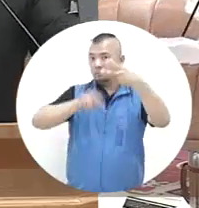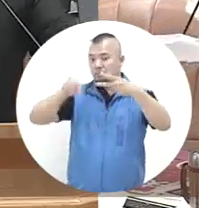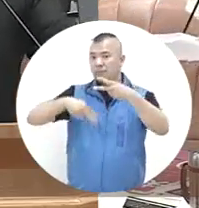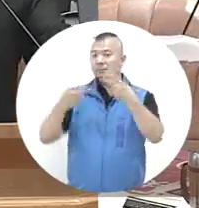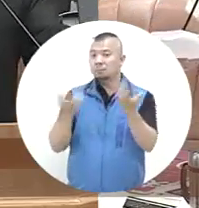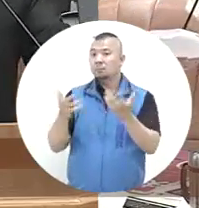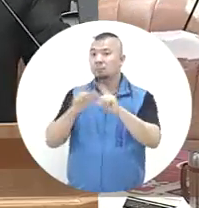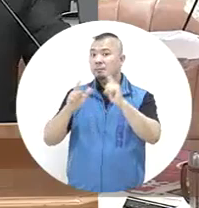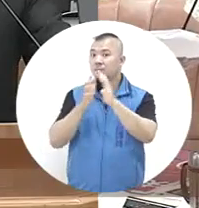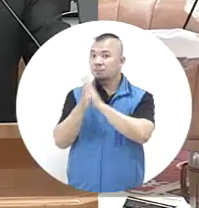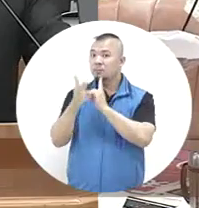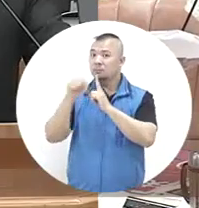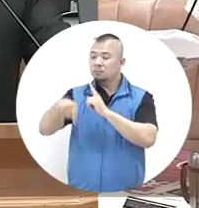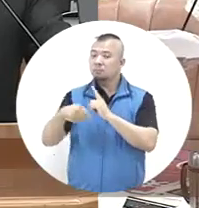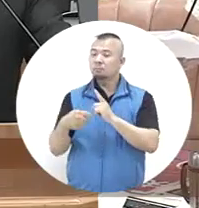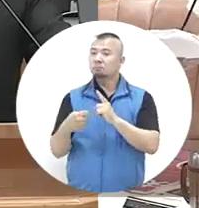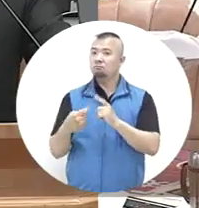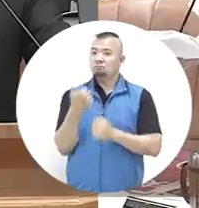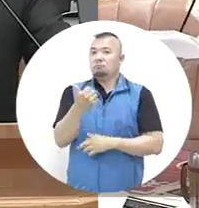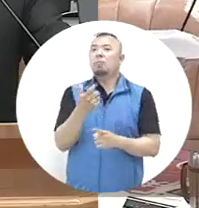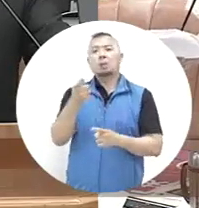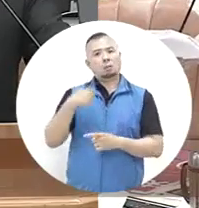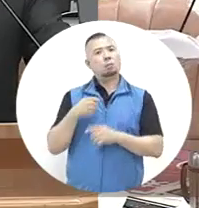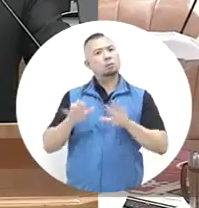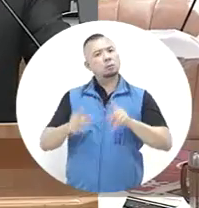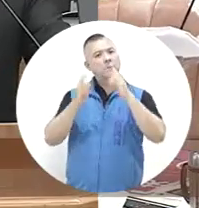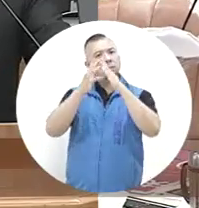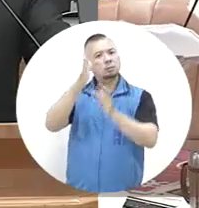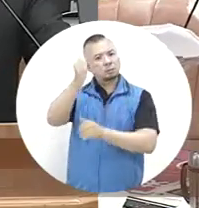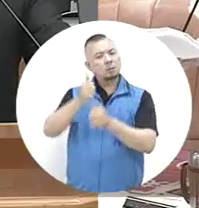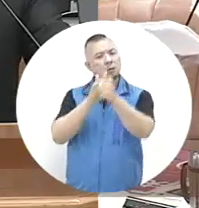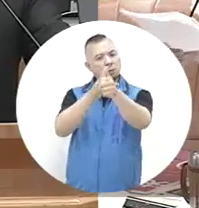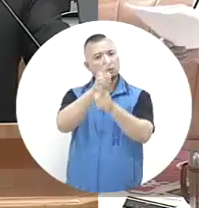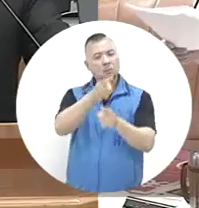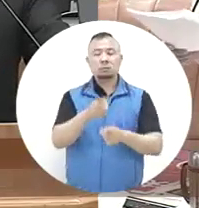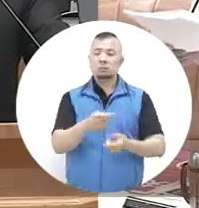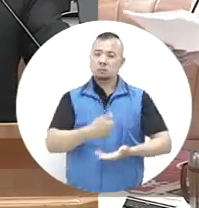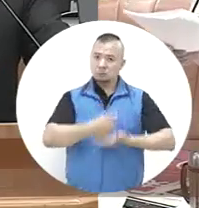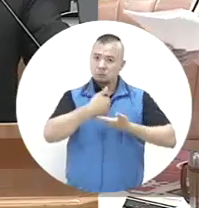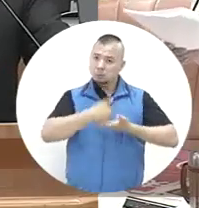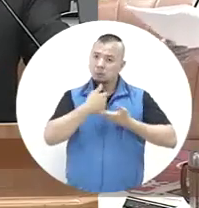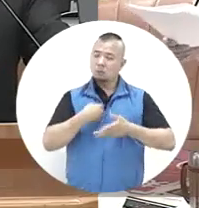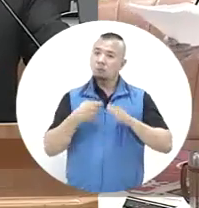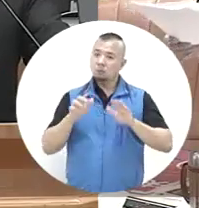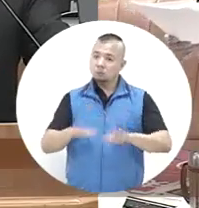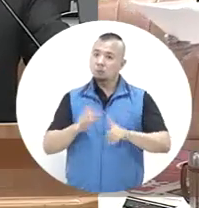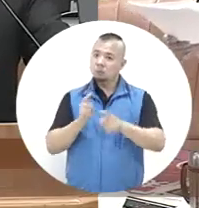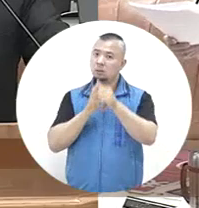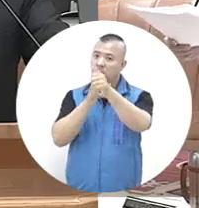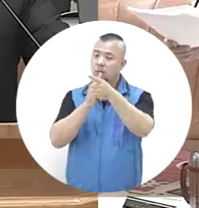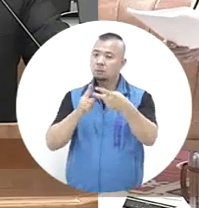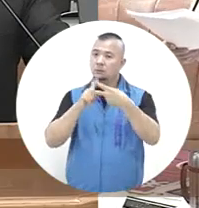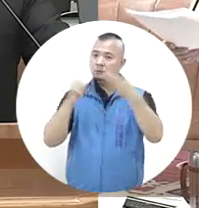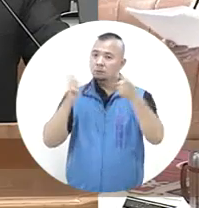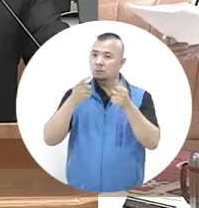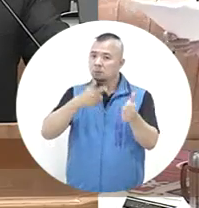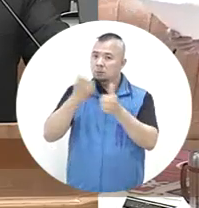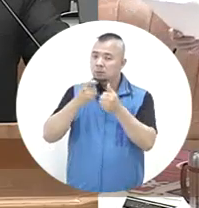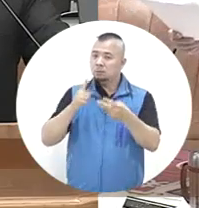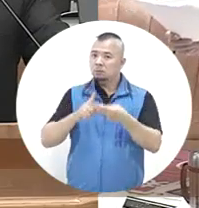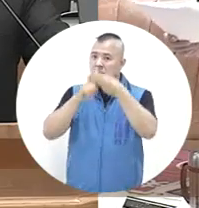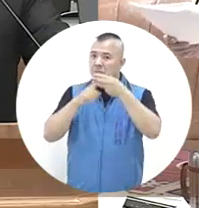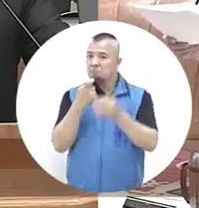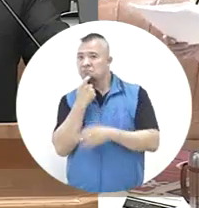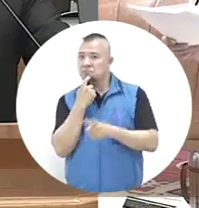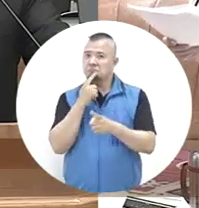们今年度的查获枪支是全六都队。 请你尊重我，我在问市长，尊重我们两个。我现在问另外一个问题哈，土城枪击案的主嫌金鱼被遣返